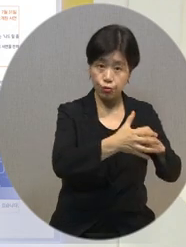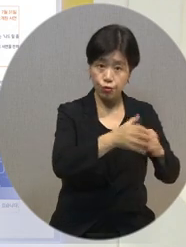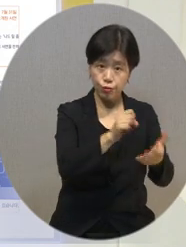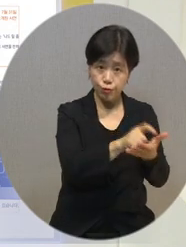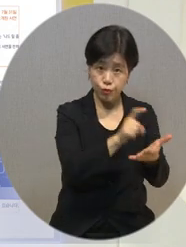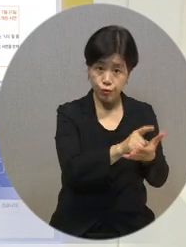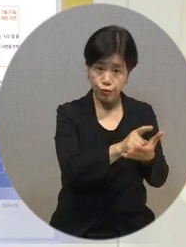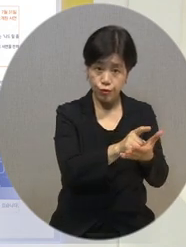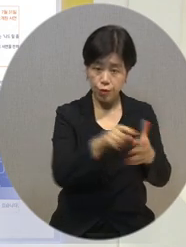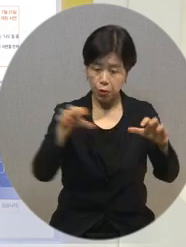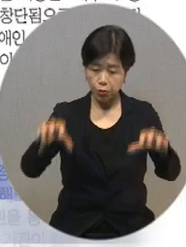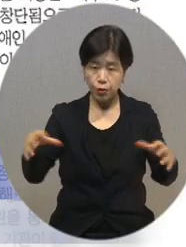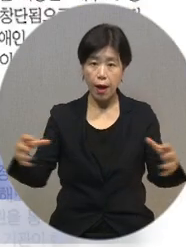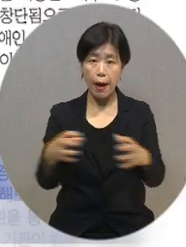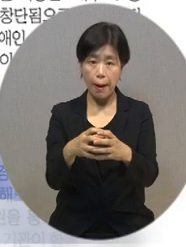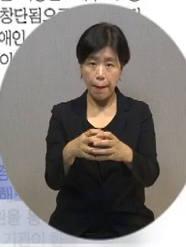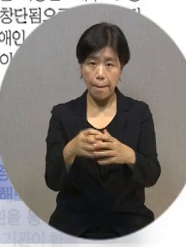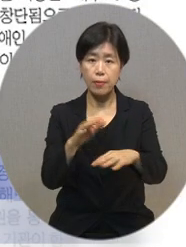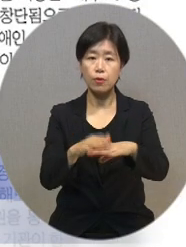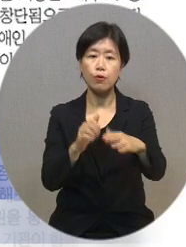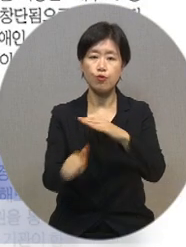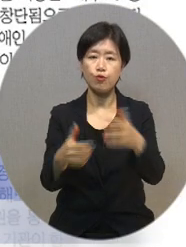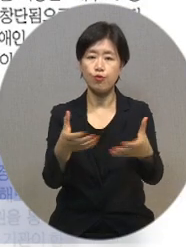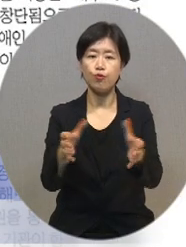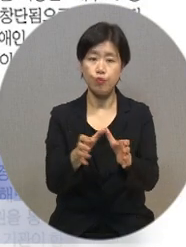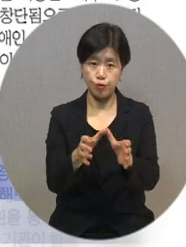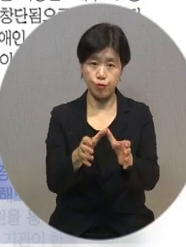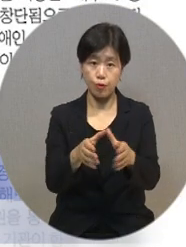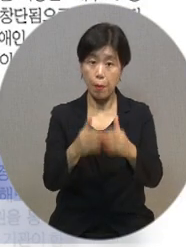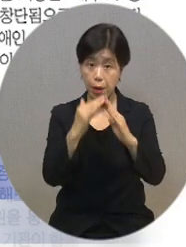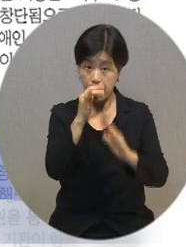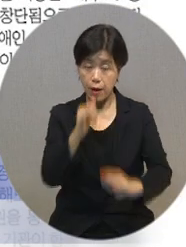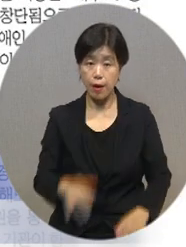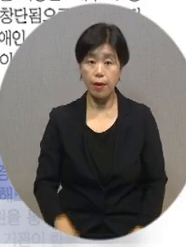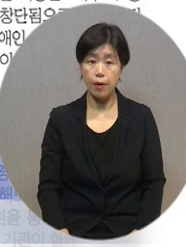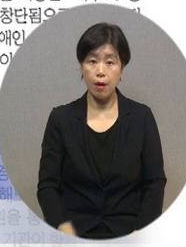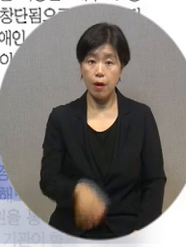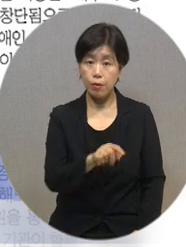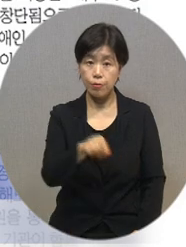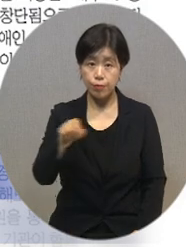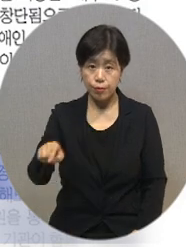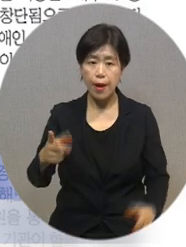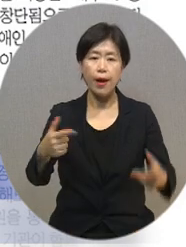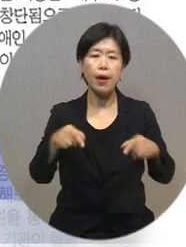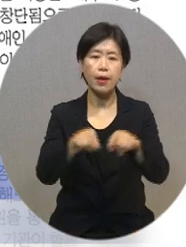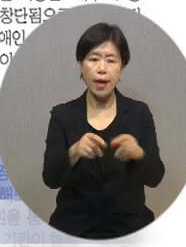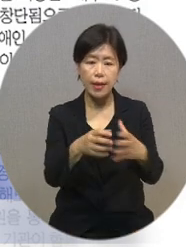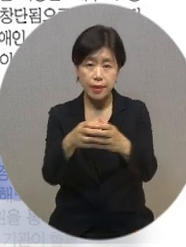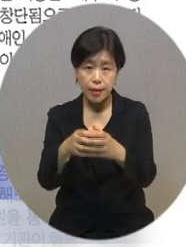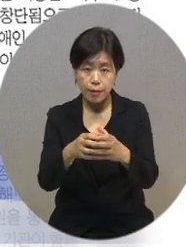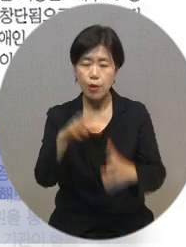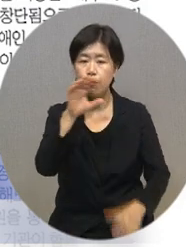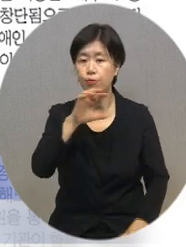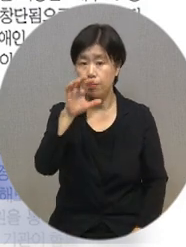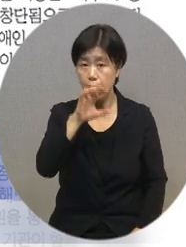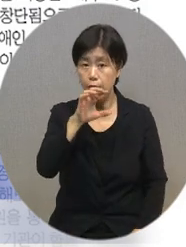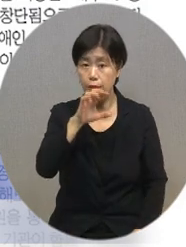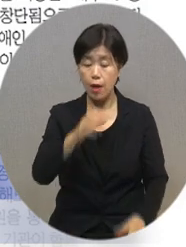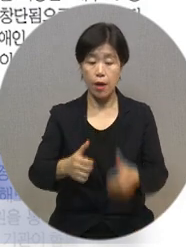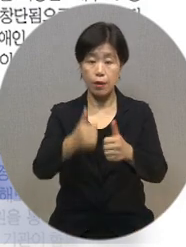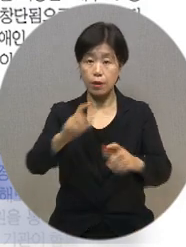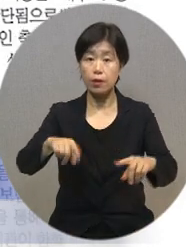선수단을 창단했습니다 통합 축구는 스페셜 올림픽 선수와 파트너 선수가 한 팀을 잃어 훈련하고 경기에